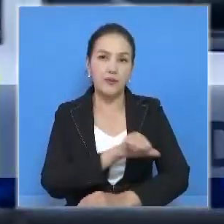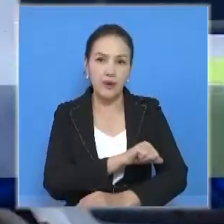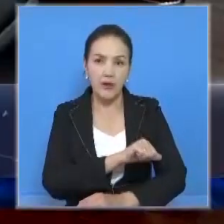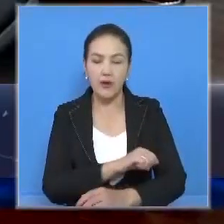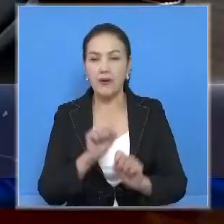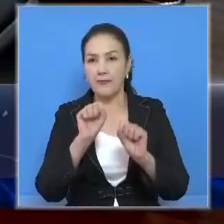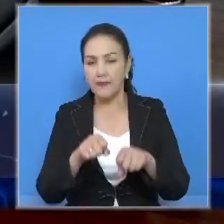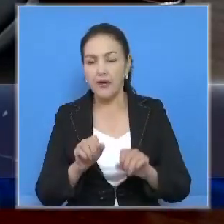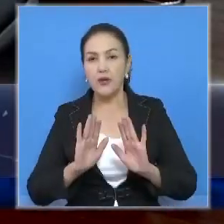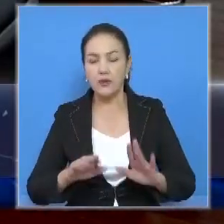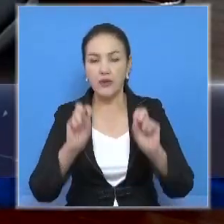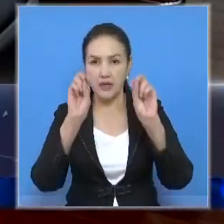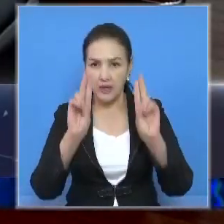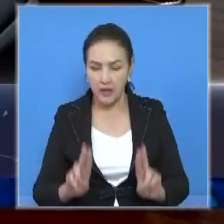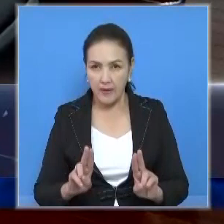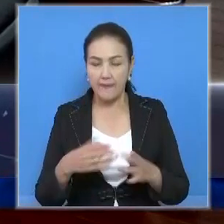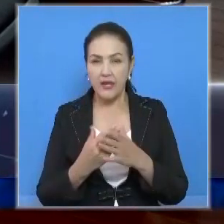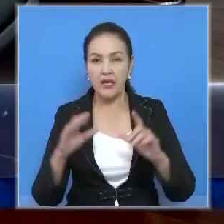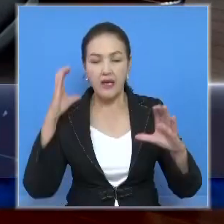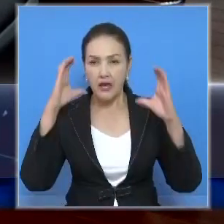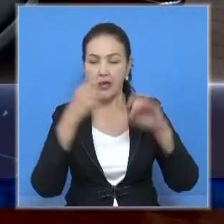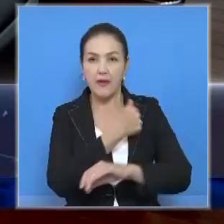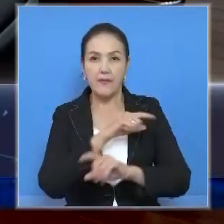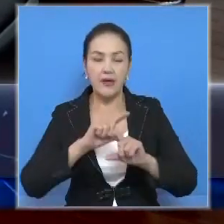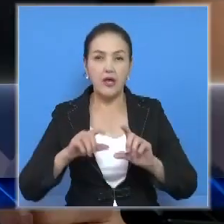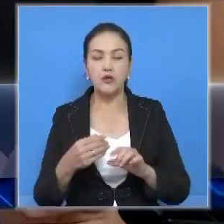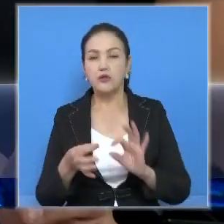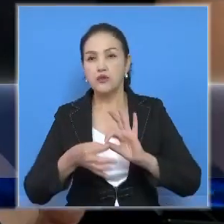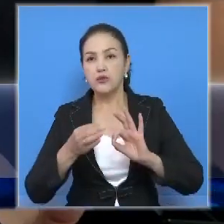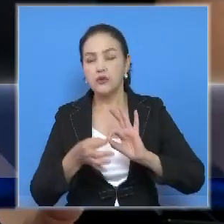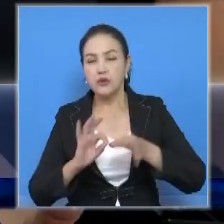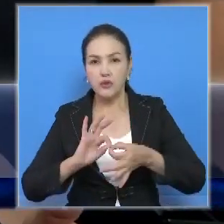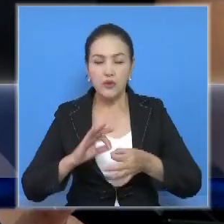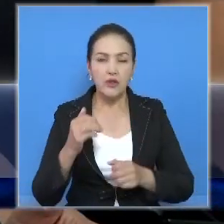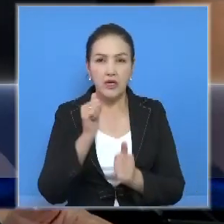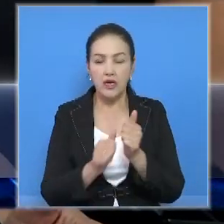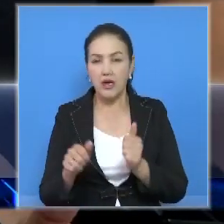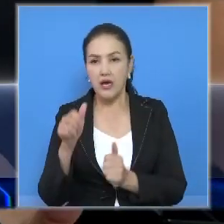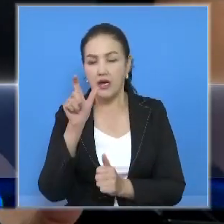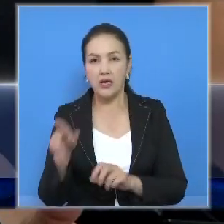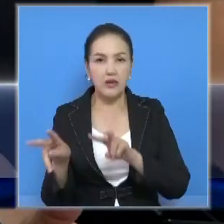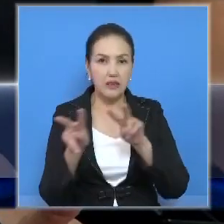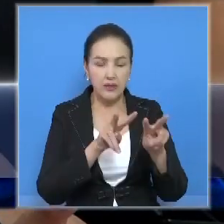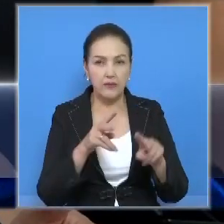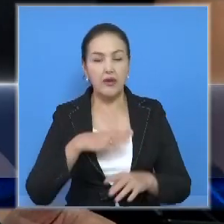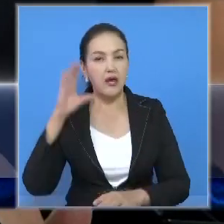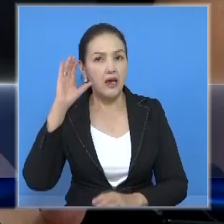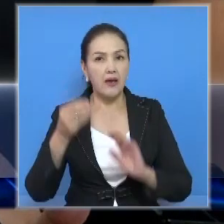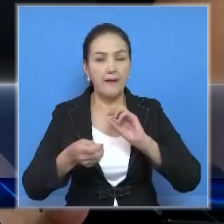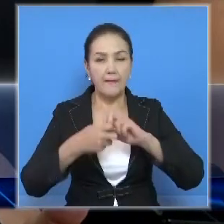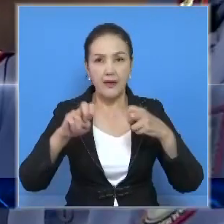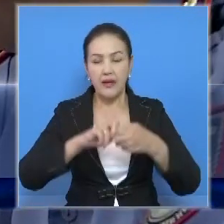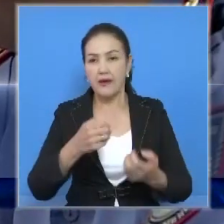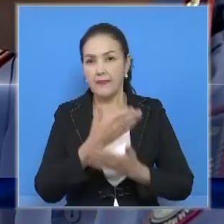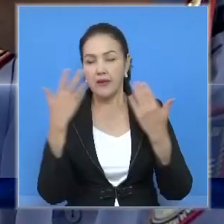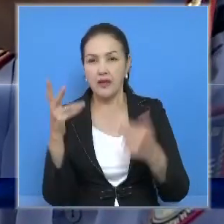вещества возможно лишь в специализированном медучреждении, что затрудняет контролировать каждого человека. Также была озвучена проблема